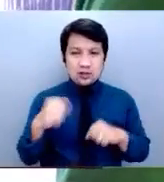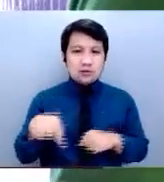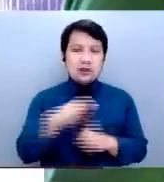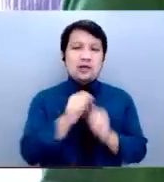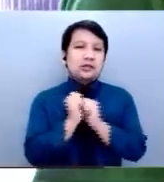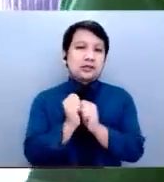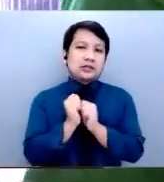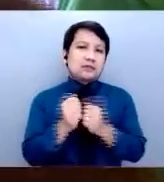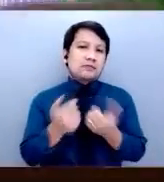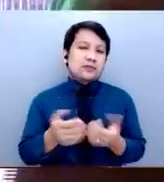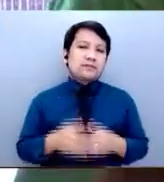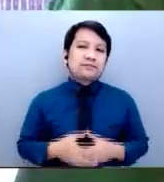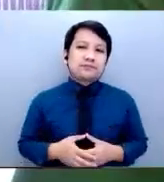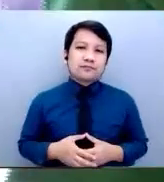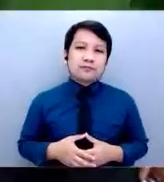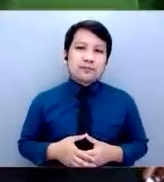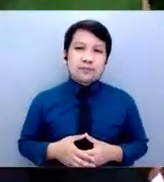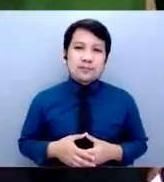ganun yung kwan. But